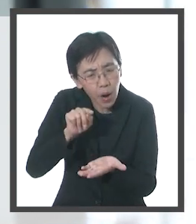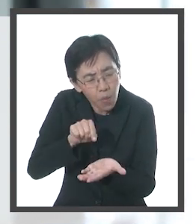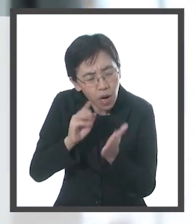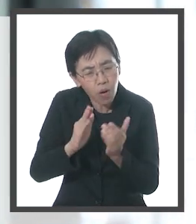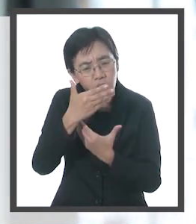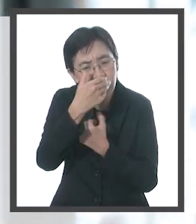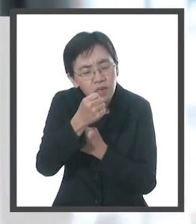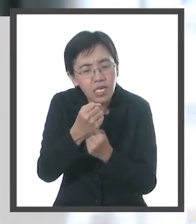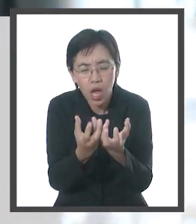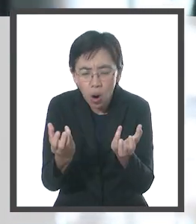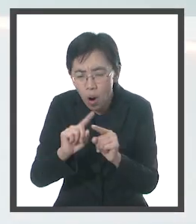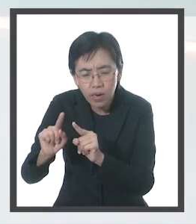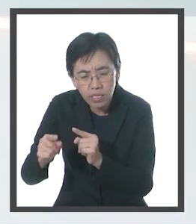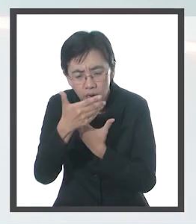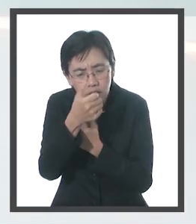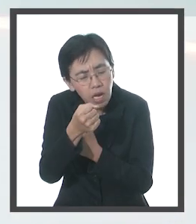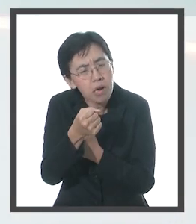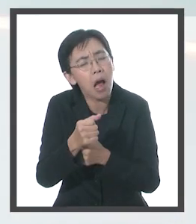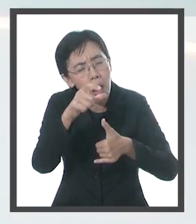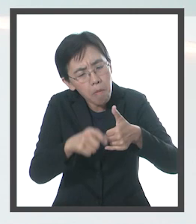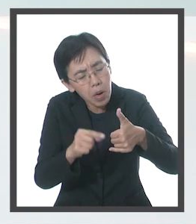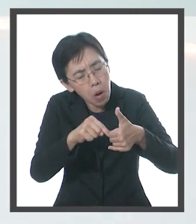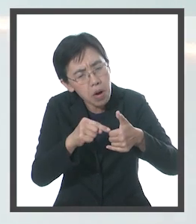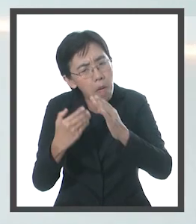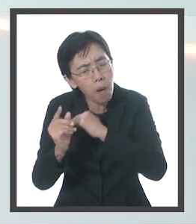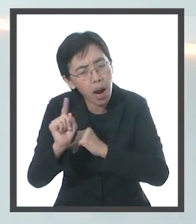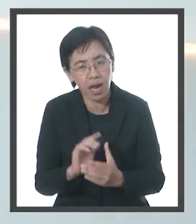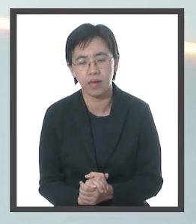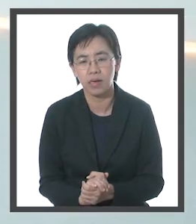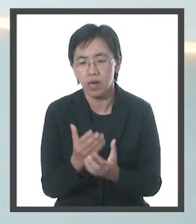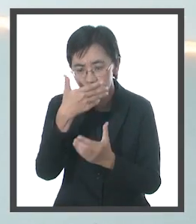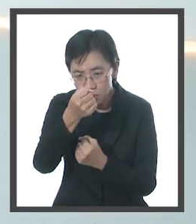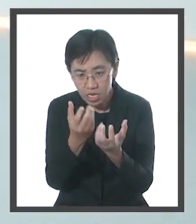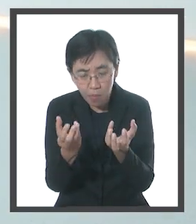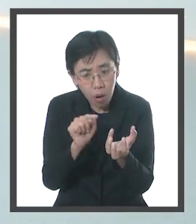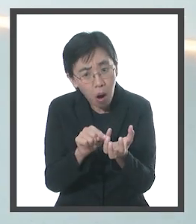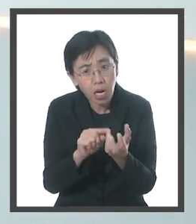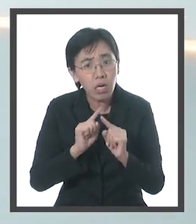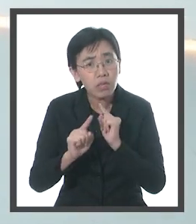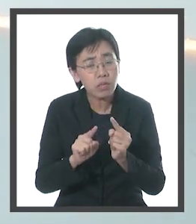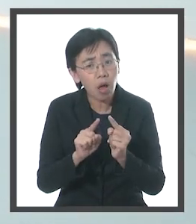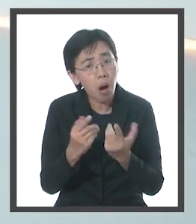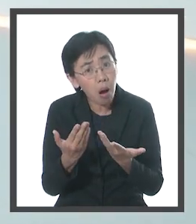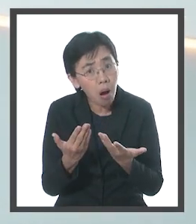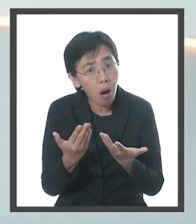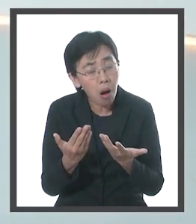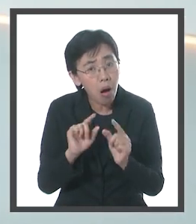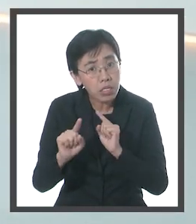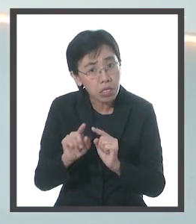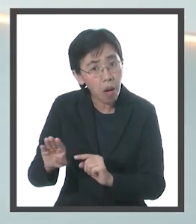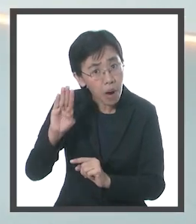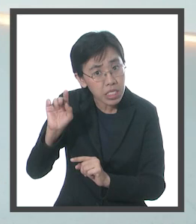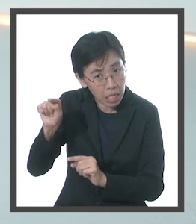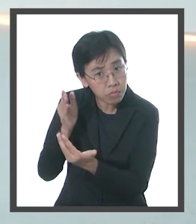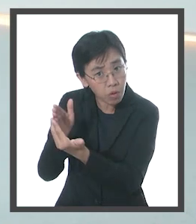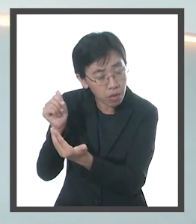าสนใจมาที่เรื่องต่างๆพวกนี้ค่ะ แล้วถ้าเกิดประชาชนสนใจเอ้ยชอบวัสดุตรงนี้เขาสามารถติดต่อไปยังแหล่งผลิต